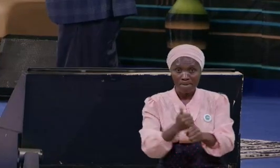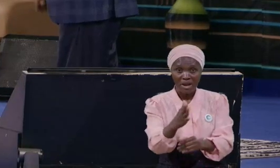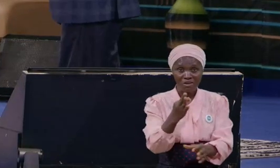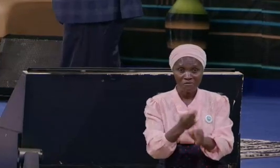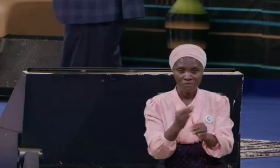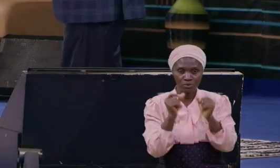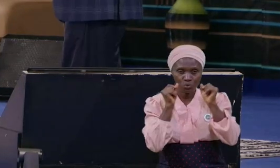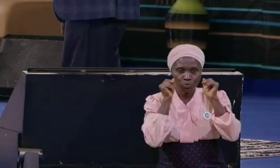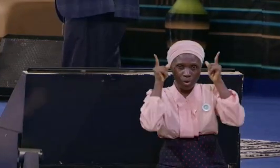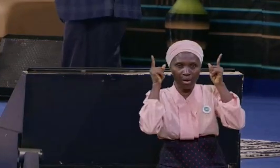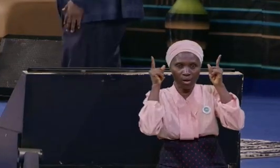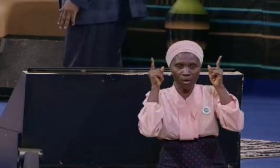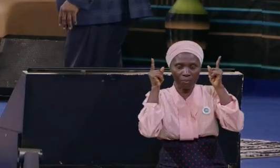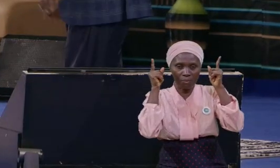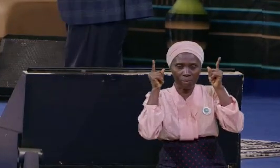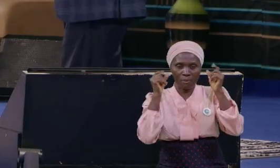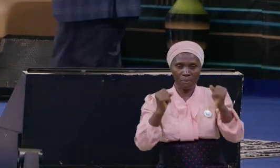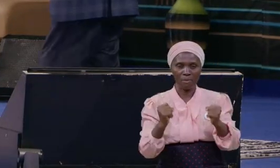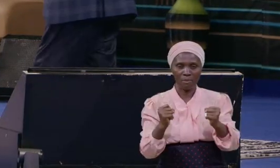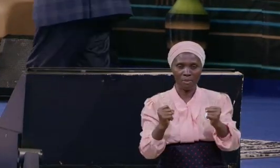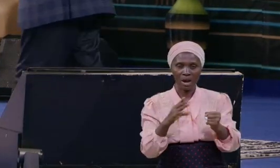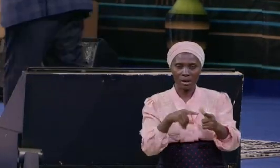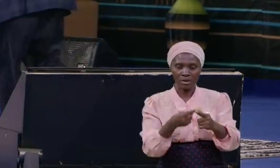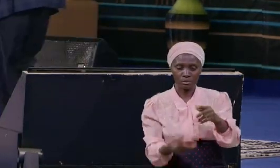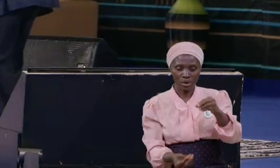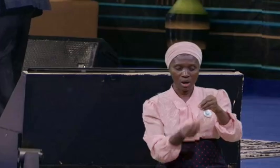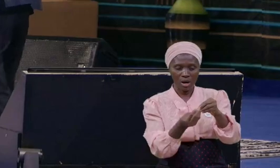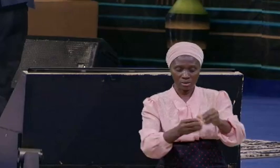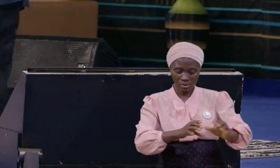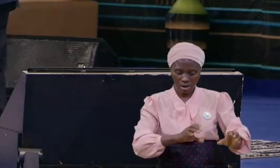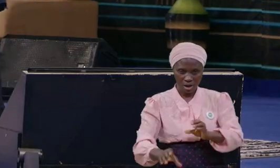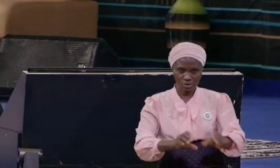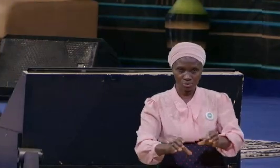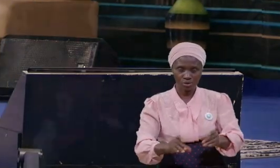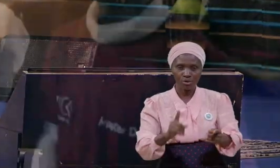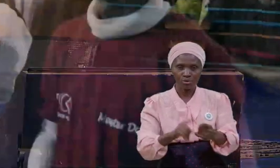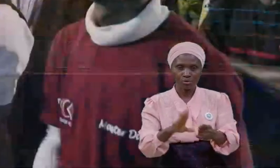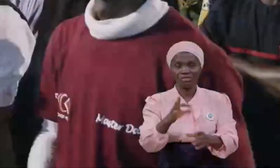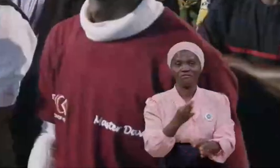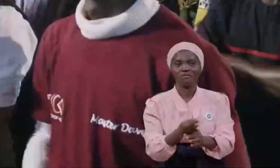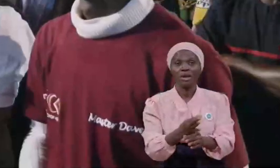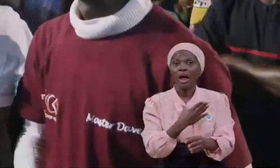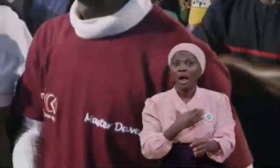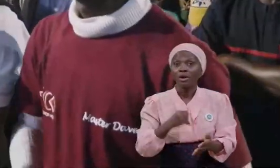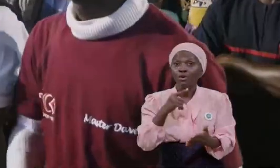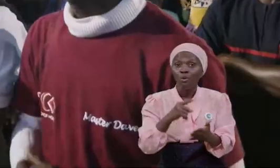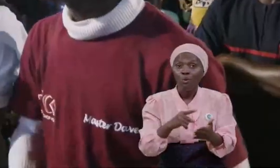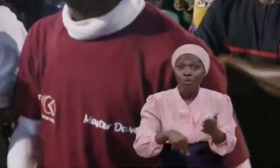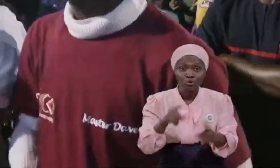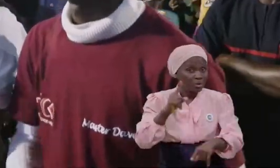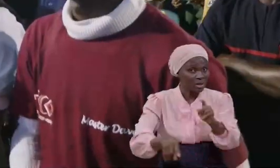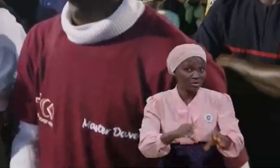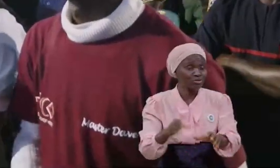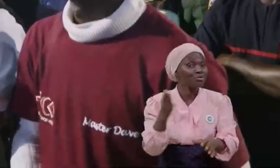Et tu joins l'action à ta foi. Et ce que tu n'arrivais pas à faire avant, ce soir, le miracle du dernier